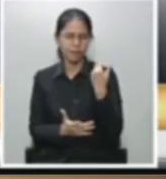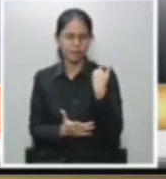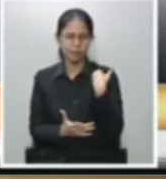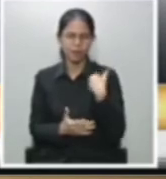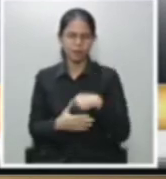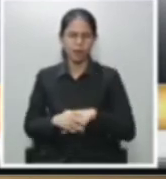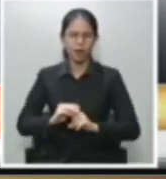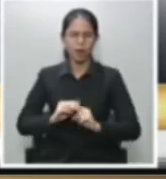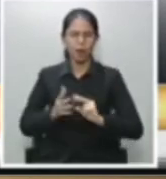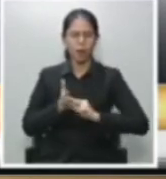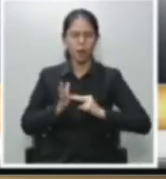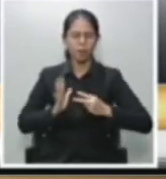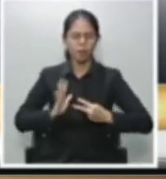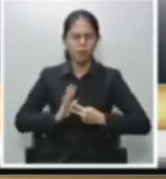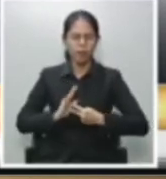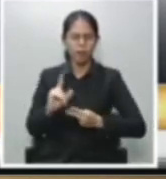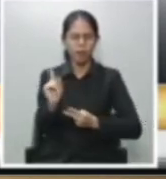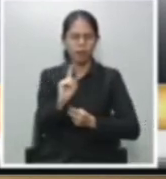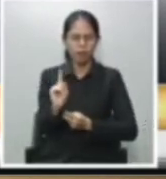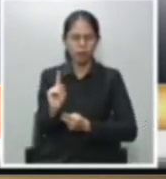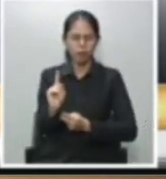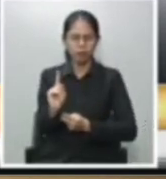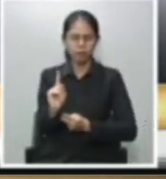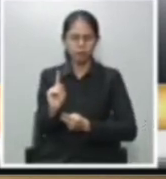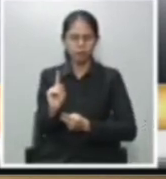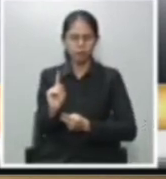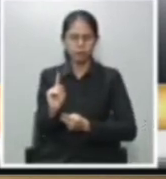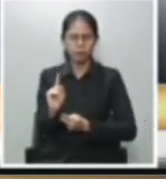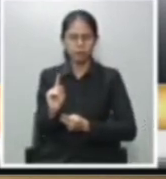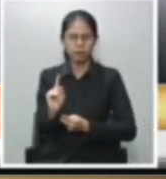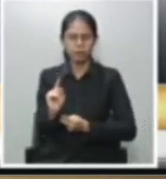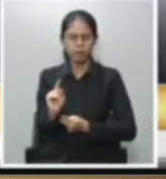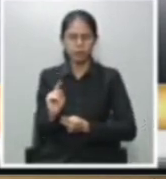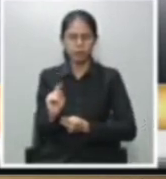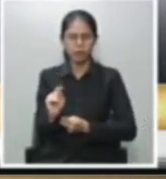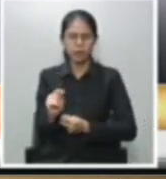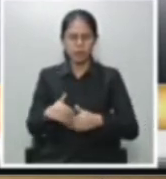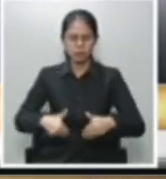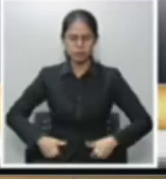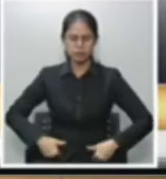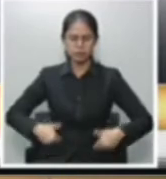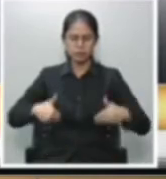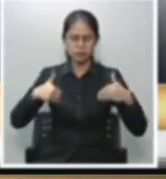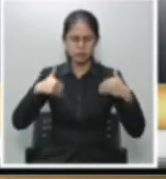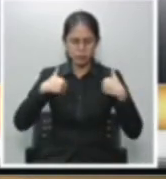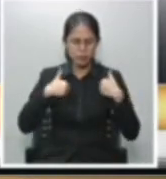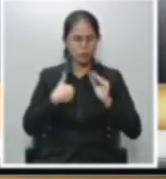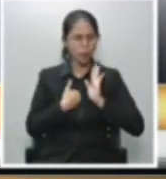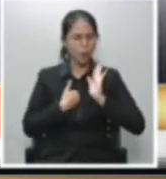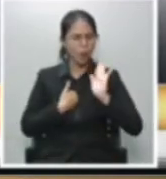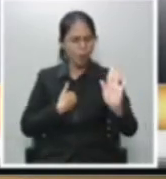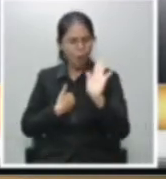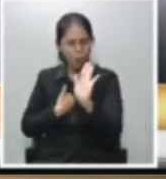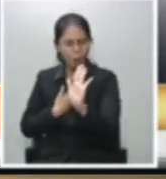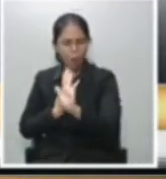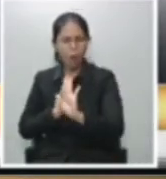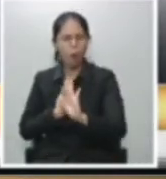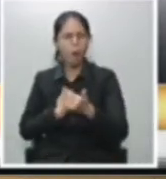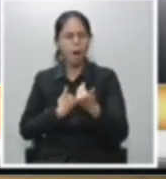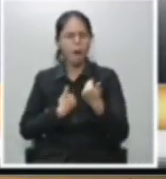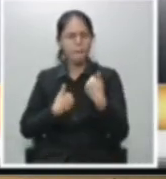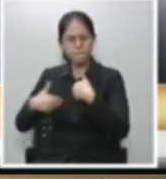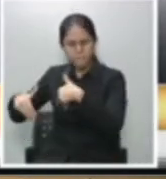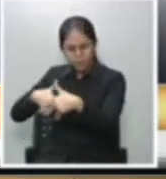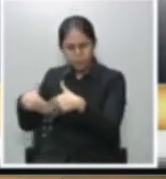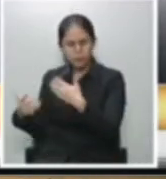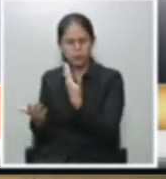แปลว่าอยู่ในการพึ่งพาอาศัยใช้ชีวิตโดยใช้ภาษีประชาชนแล้วเอาอำนาจ